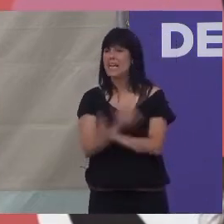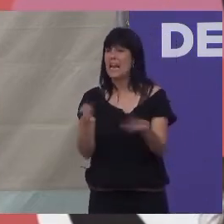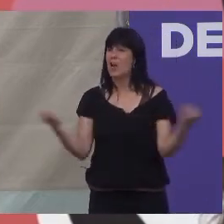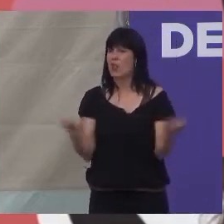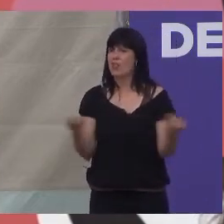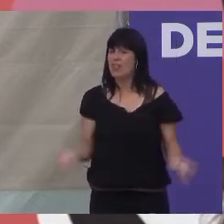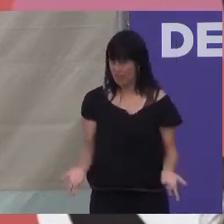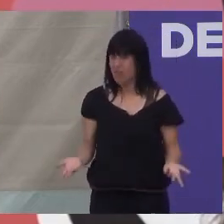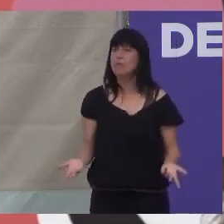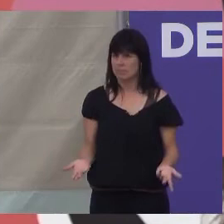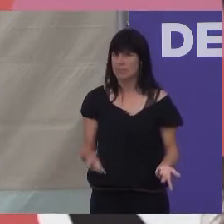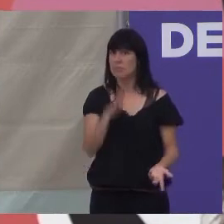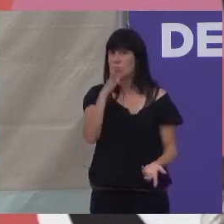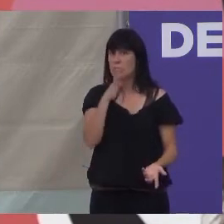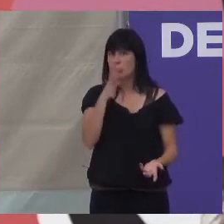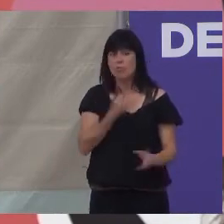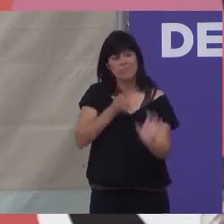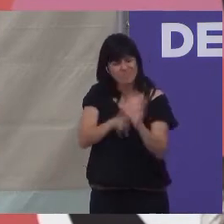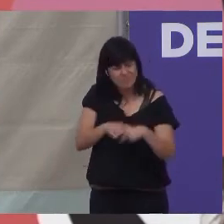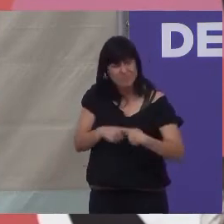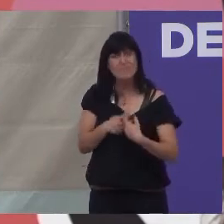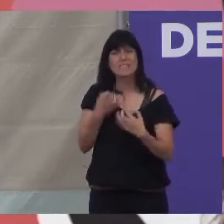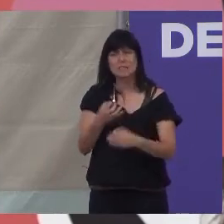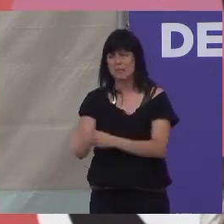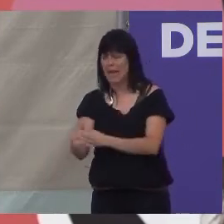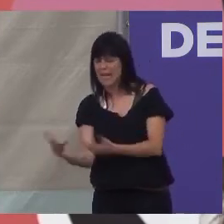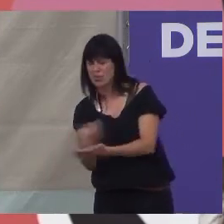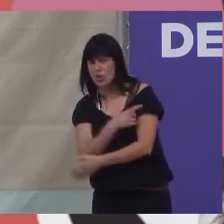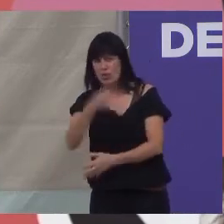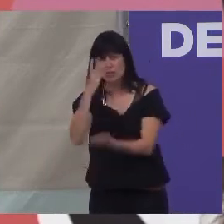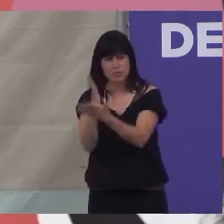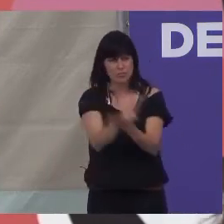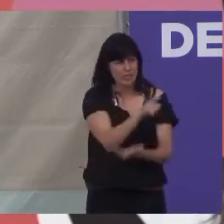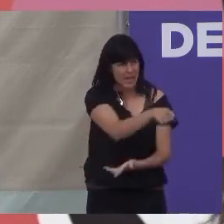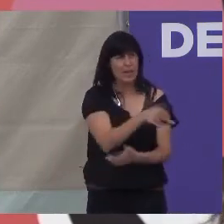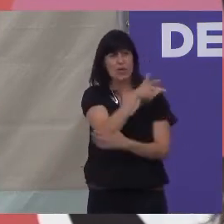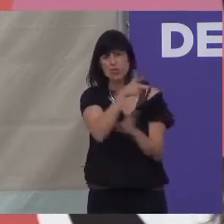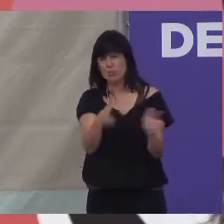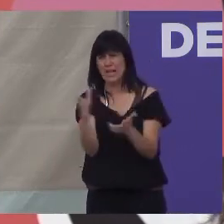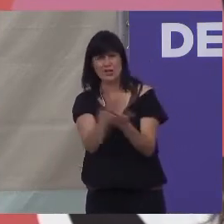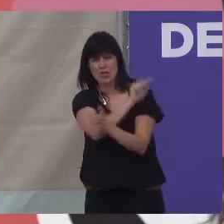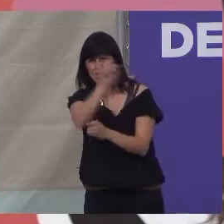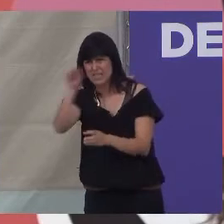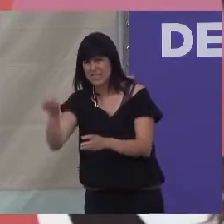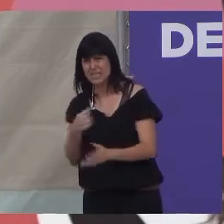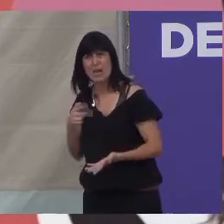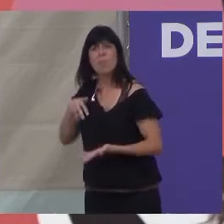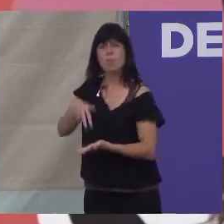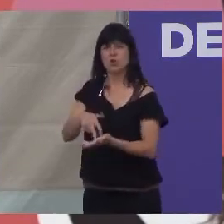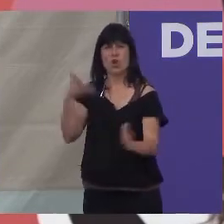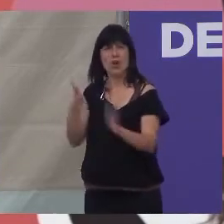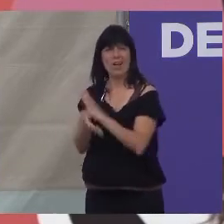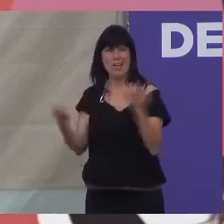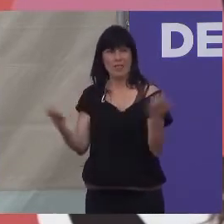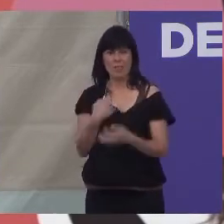representants inscrites per a intervindre activament carrer a carrer, poble a poble, escola a escola i hospital a hospital. Crec que els cercles sectorials representen un